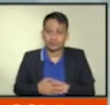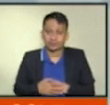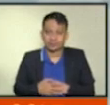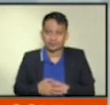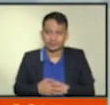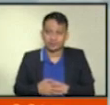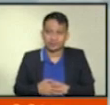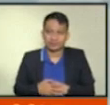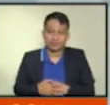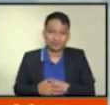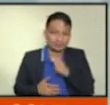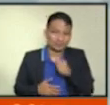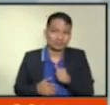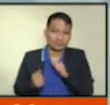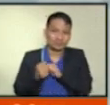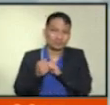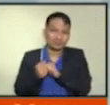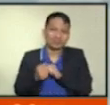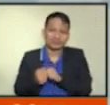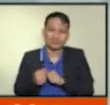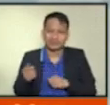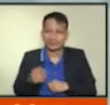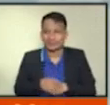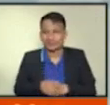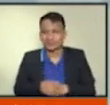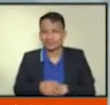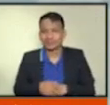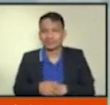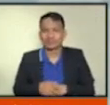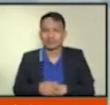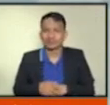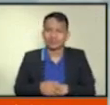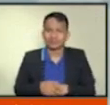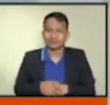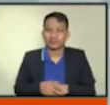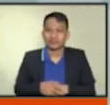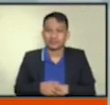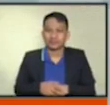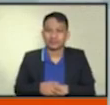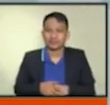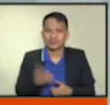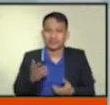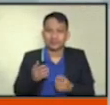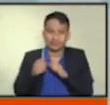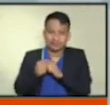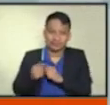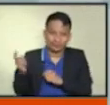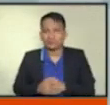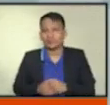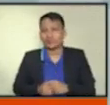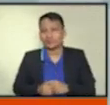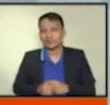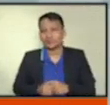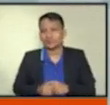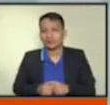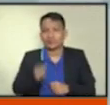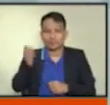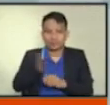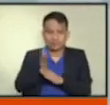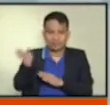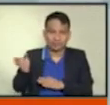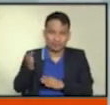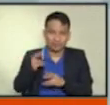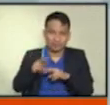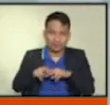Chup-Chup? Hindi po. Hindi ko po alam. Nasa trabaho po siya eh. Nasa trabaho siya. Okay. So, pwede mo ba siya isama sa Lunes? Susunduin po namin kayo